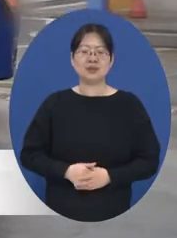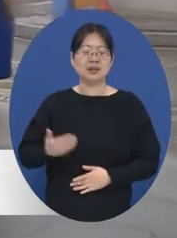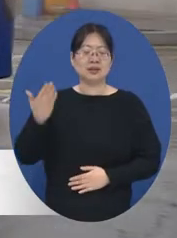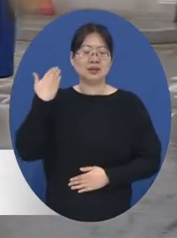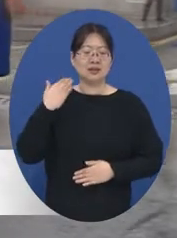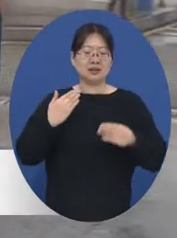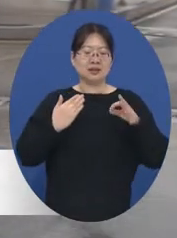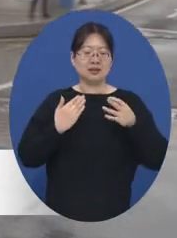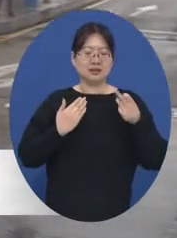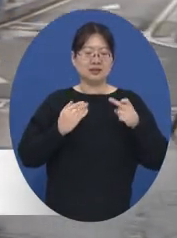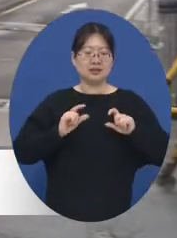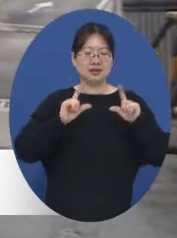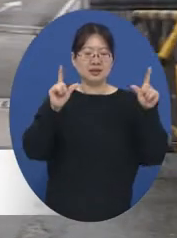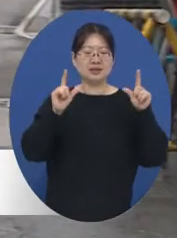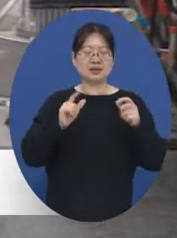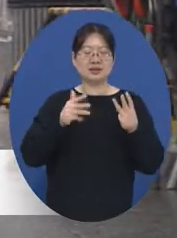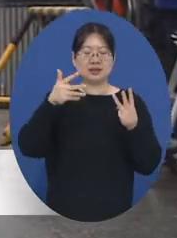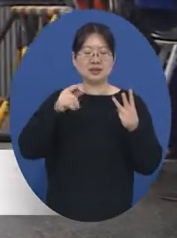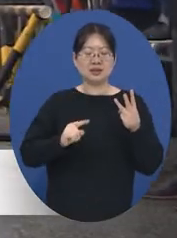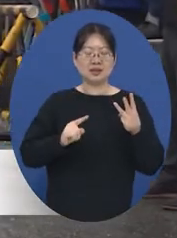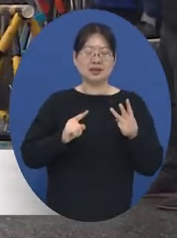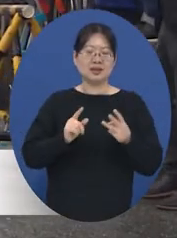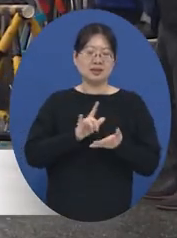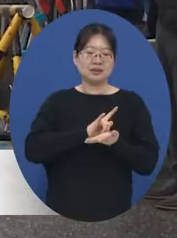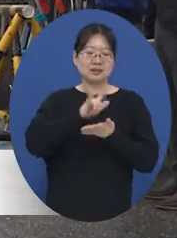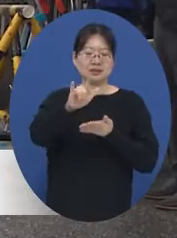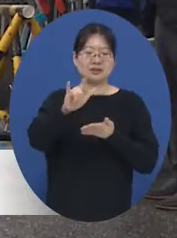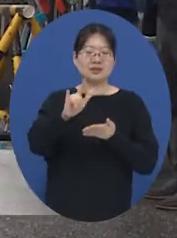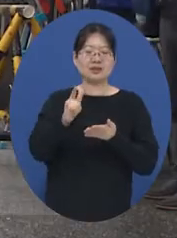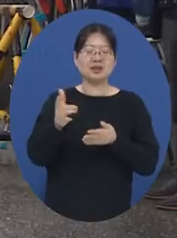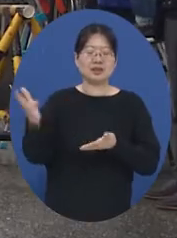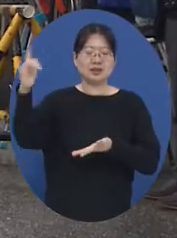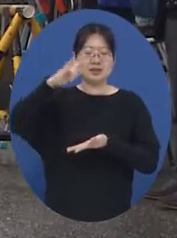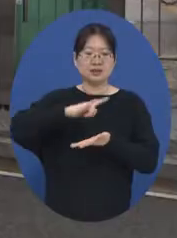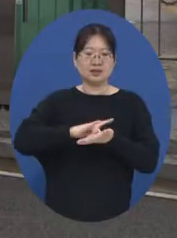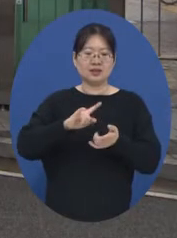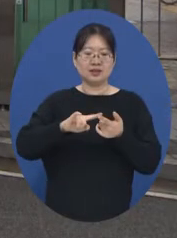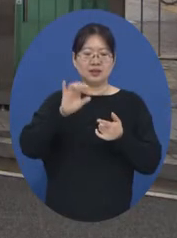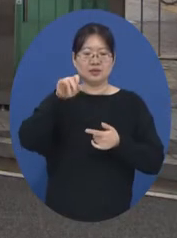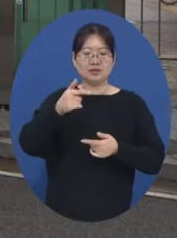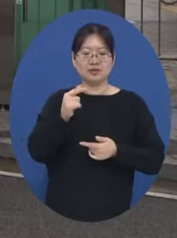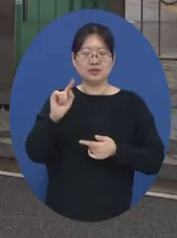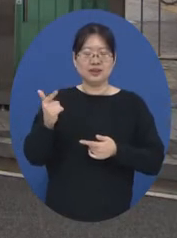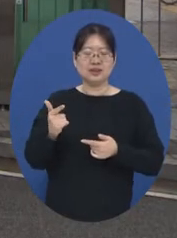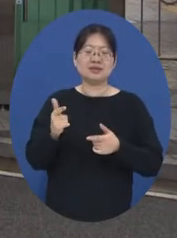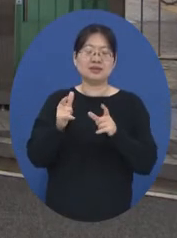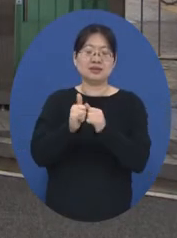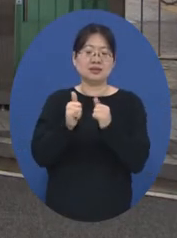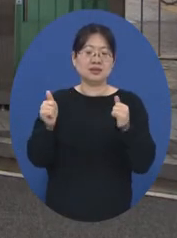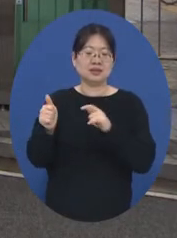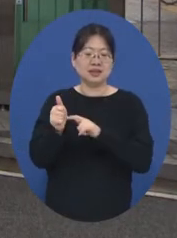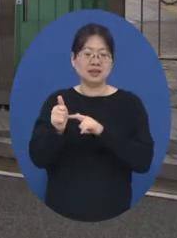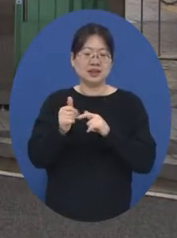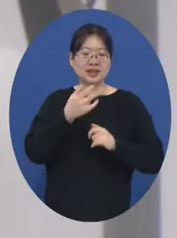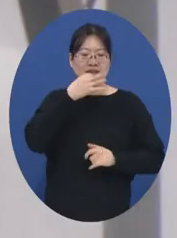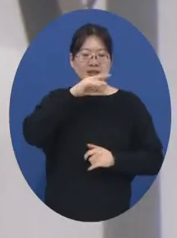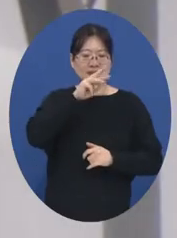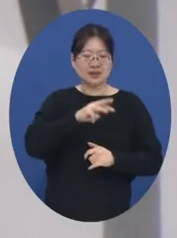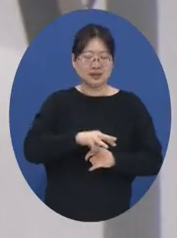지난 12일 3차 전세기로 입국한 중국 우한시 교민들은 경기도 이천에 마련된 임시생활시설로